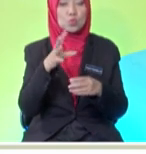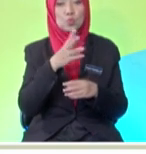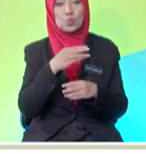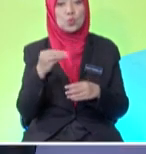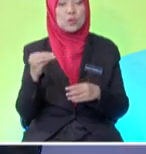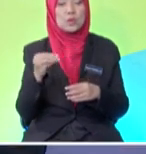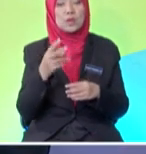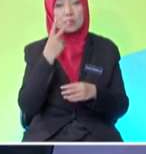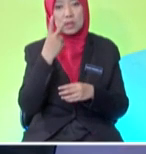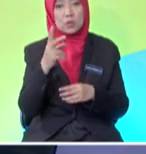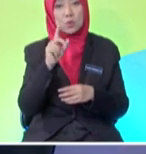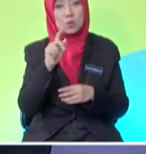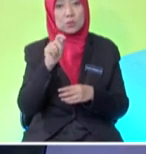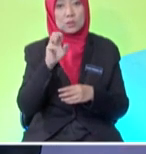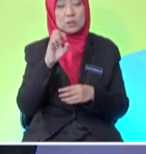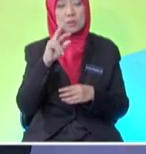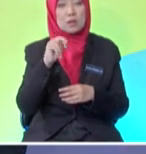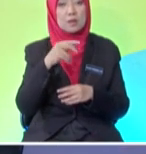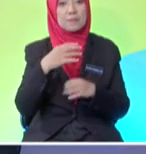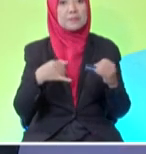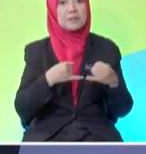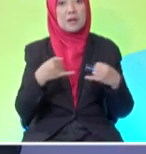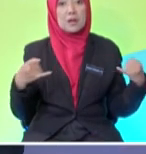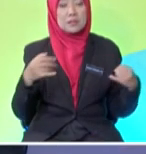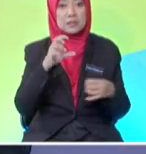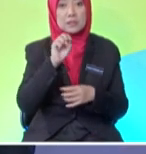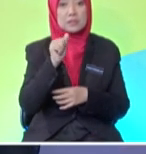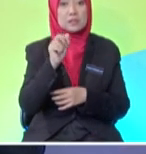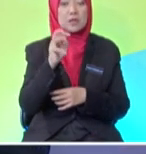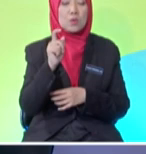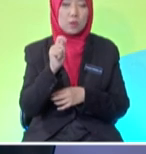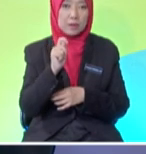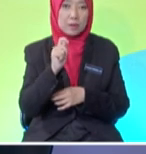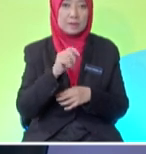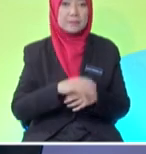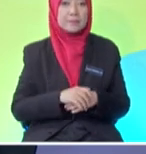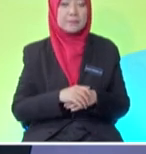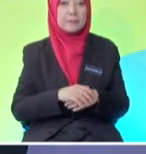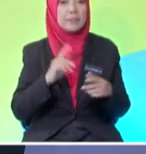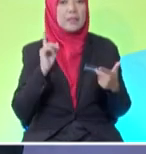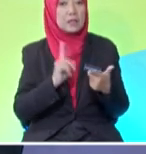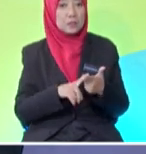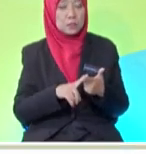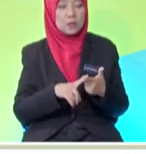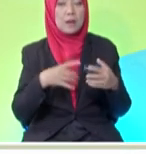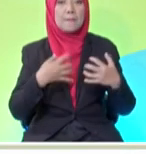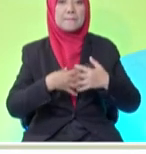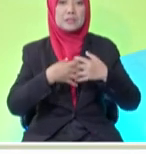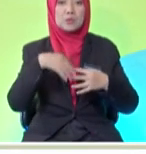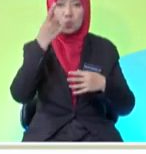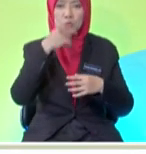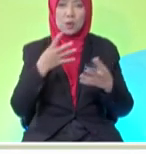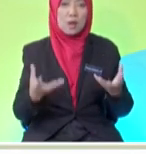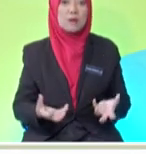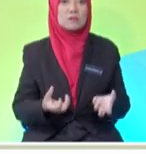ketegangan tali sawah Oke mesin yang kedua yaitu baik lift Oke kegunaannya adalah untuk mengangkat mutasikal